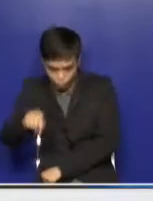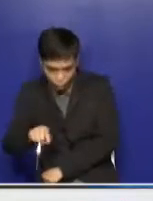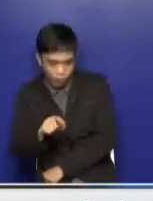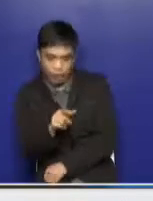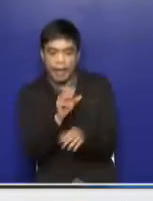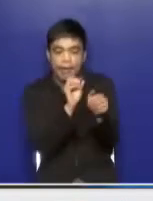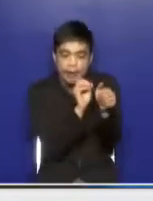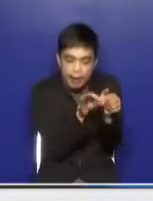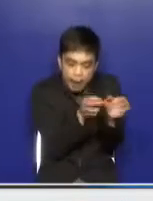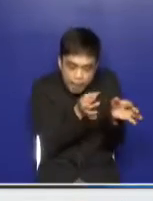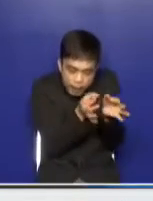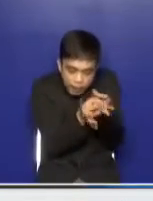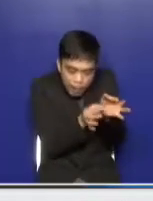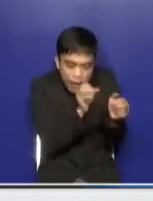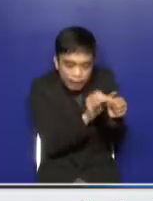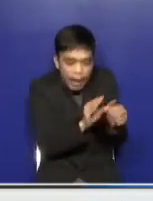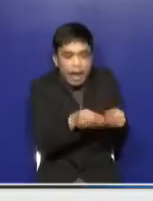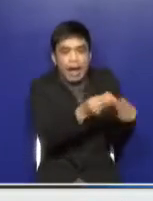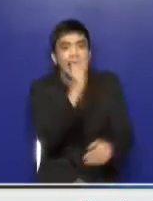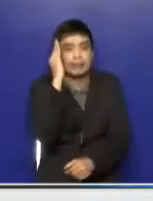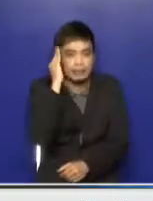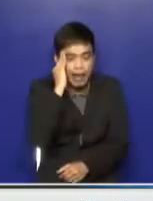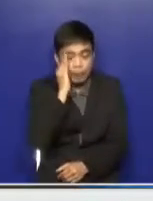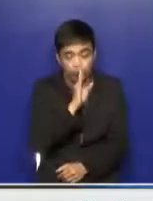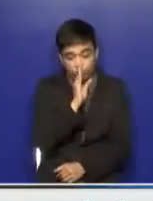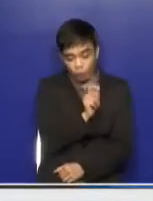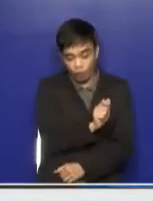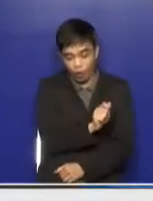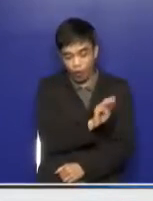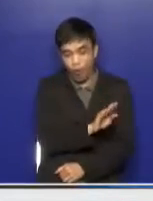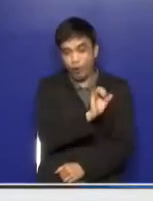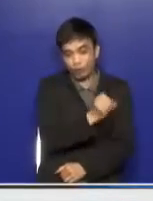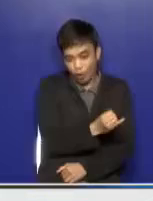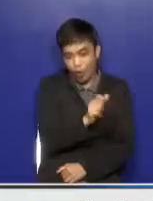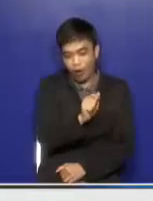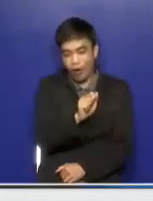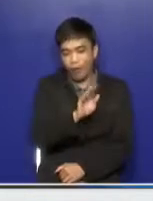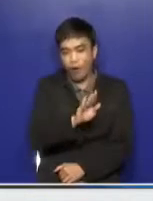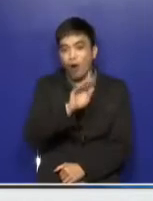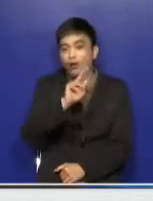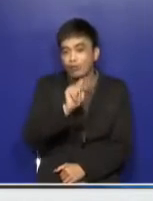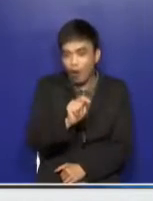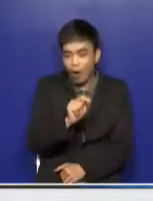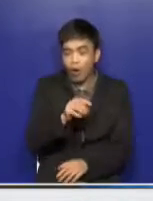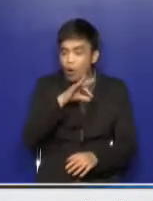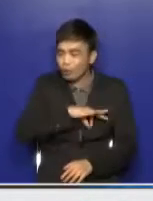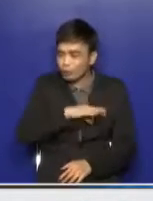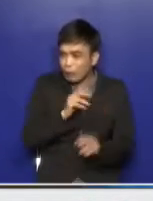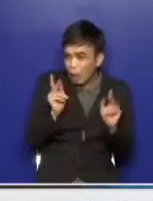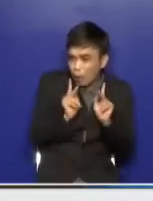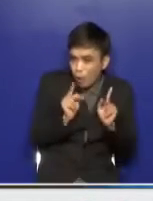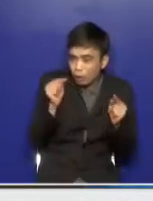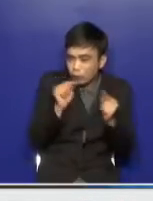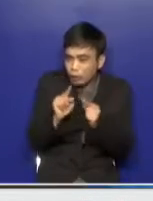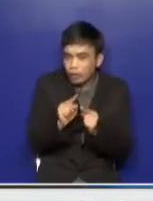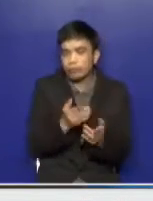วก็สิ่งที่เจ้าที่ของอบจ.หรืออบต.ต่างๆหรือส่วนราชการต่างๆเนี่ยเกรงกลัวมากที่สุดก็คือเรื่องนี้